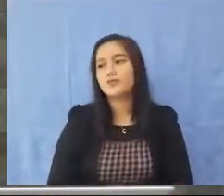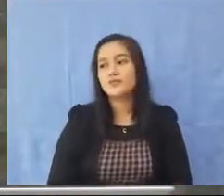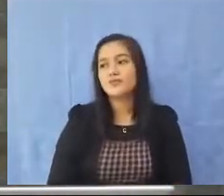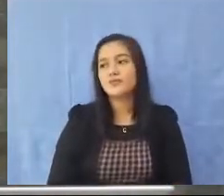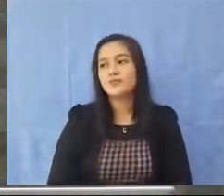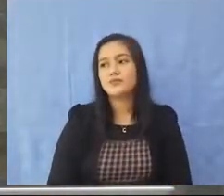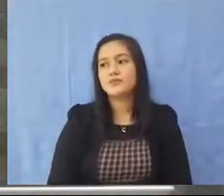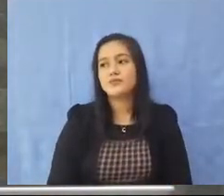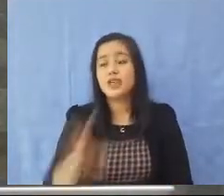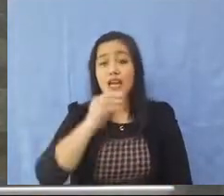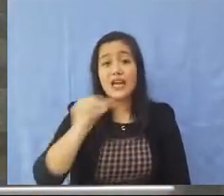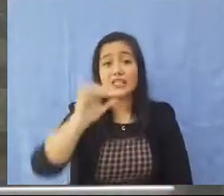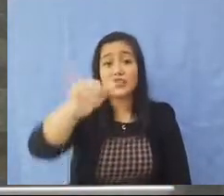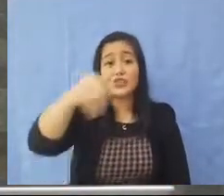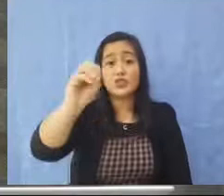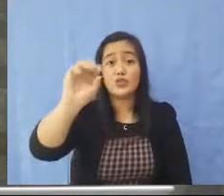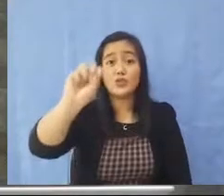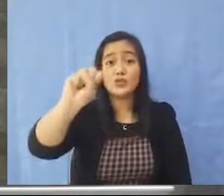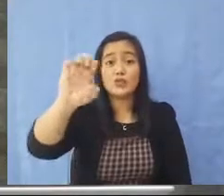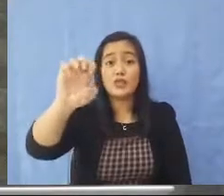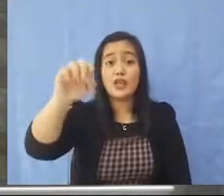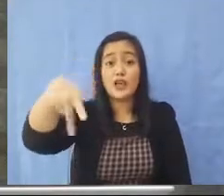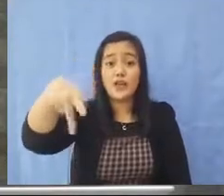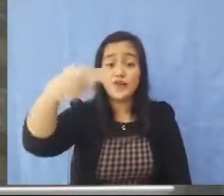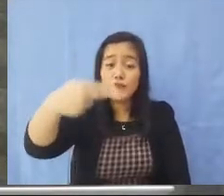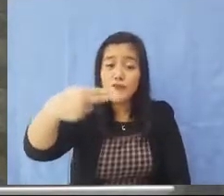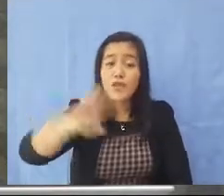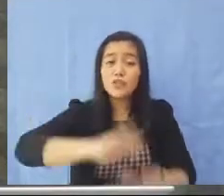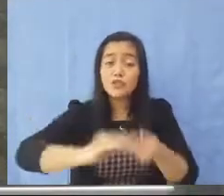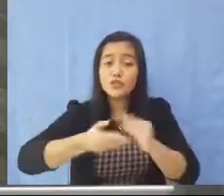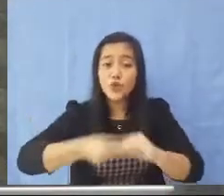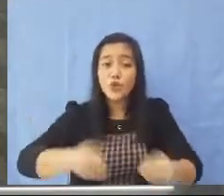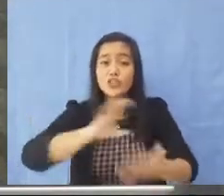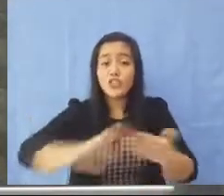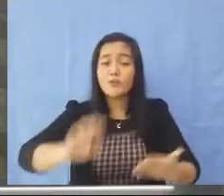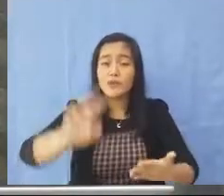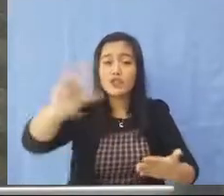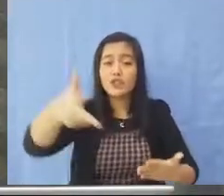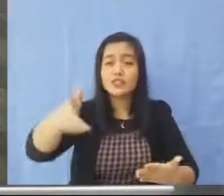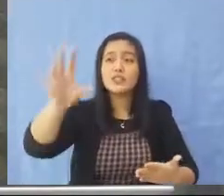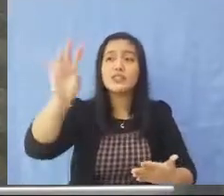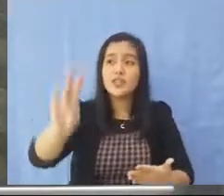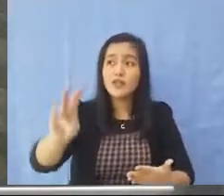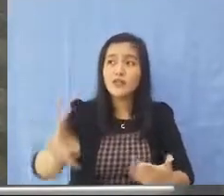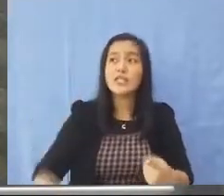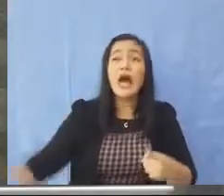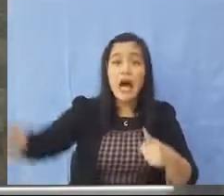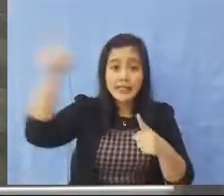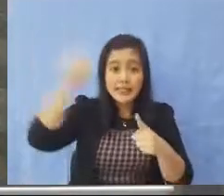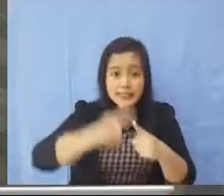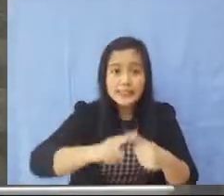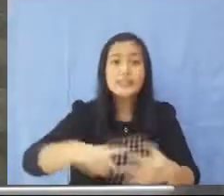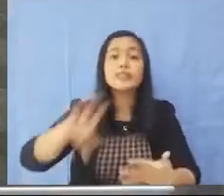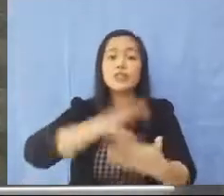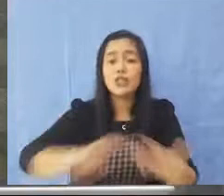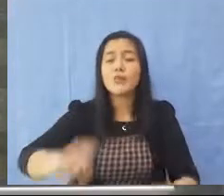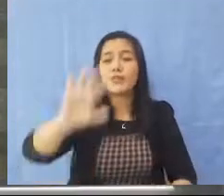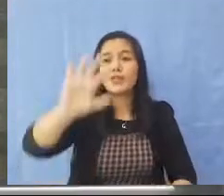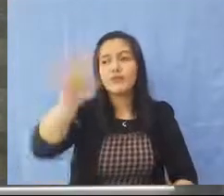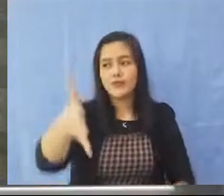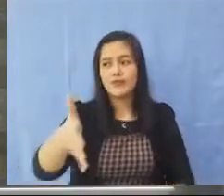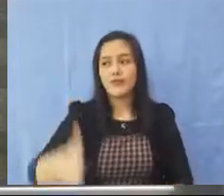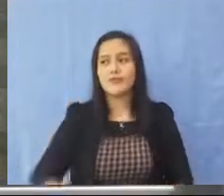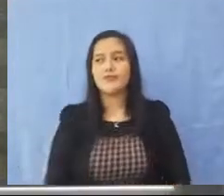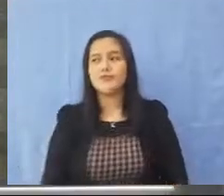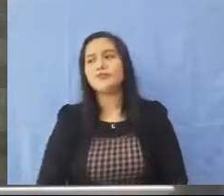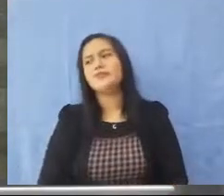mga buhay ng mga pamilyang ito, sa pamilyang ito, yung buhay nila ay napaka-importante na matutunan din po